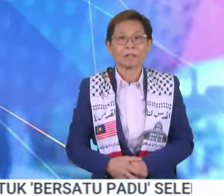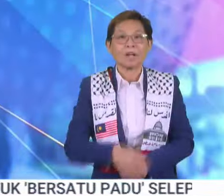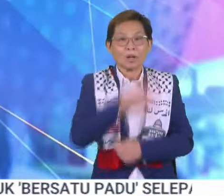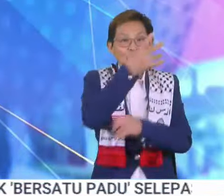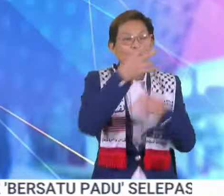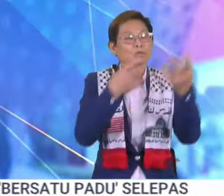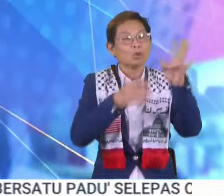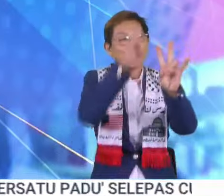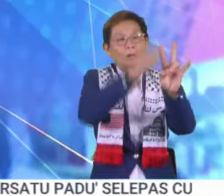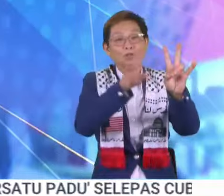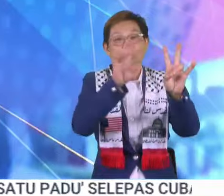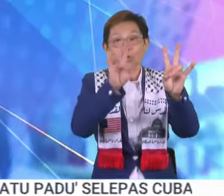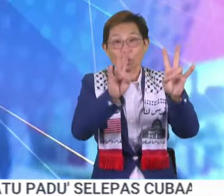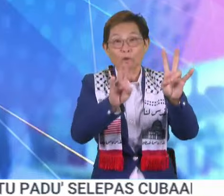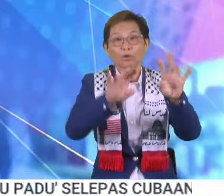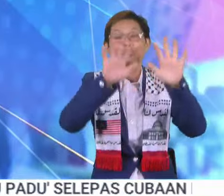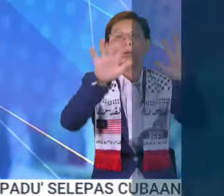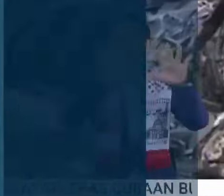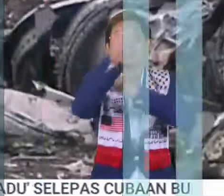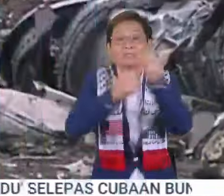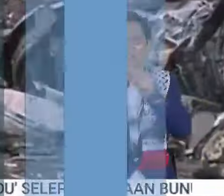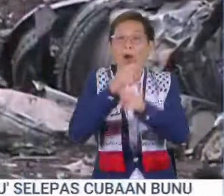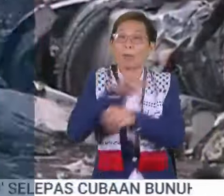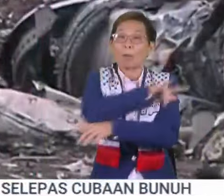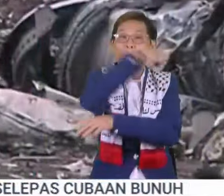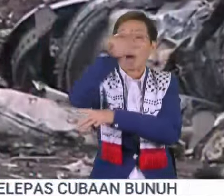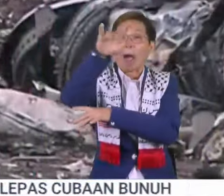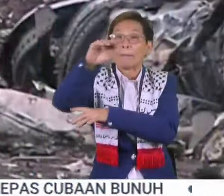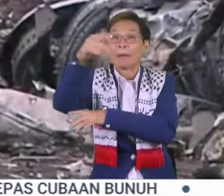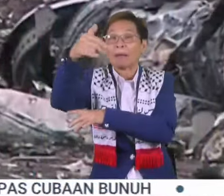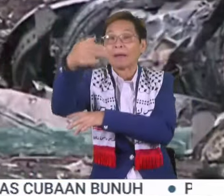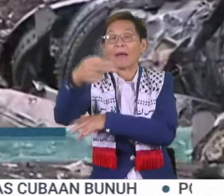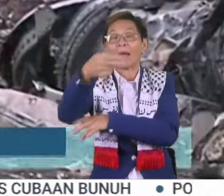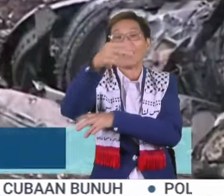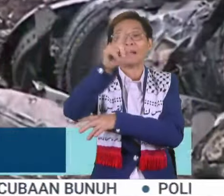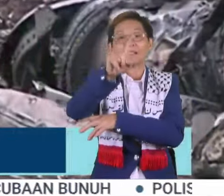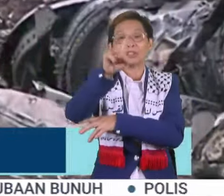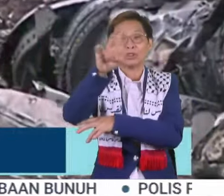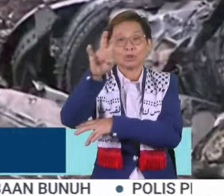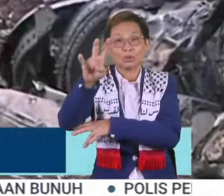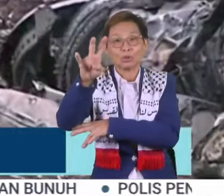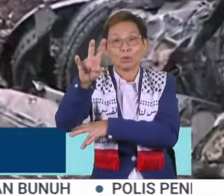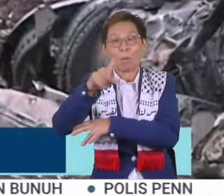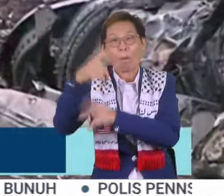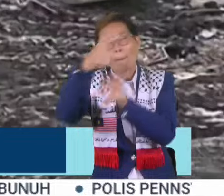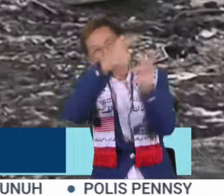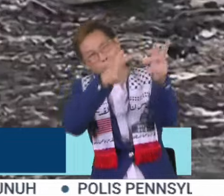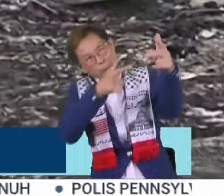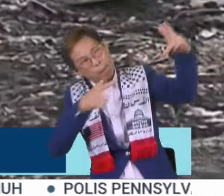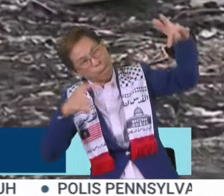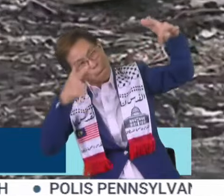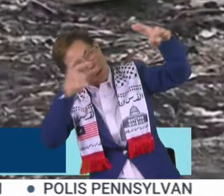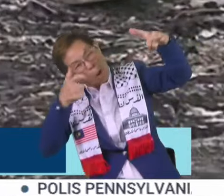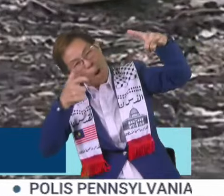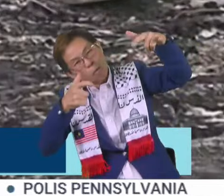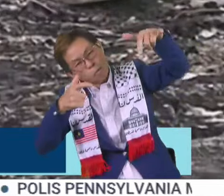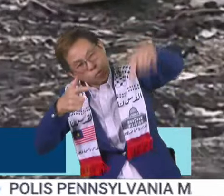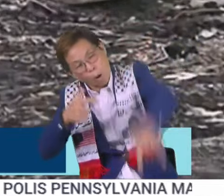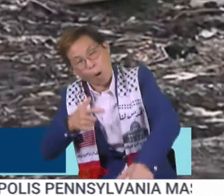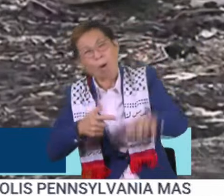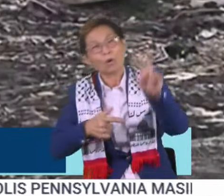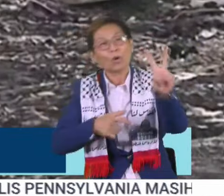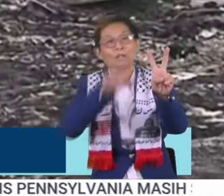Menjelang 17 Julai menandakan 10 tahun tragedi pesawat Malaysia Airlines MH17 ditembak jatuh. Tragedi